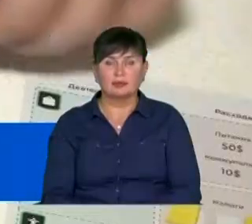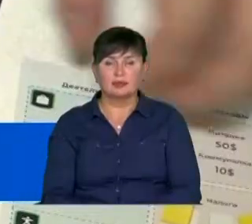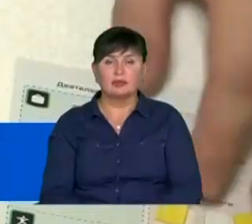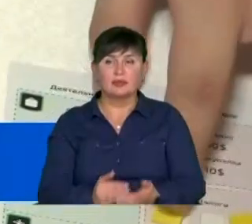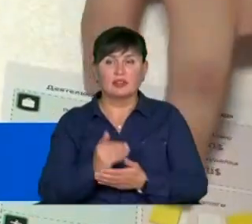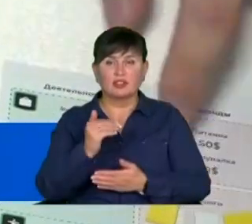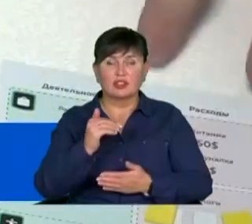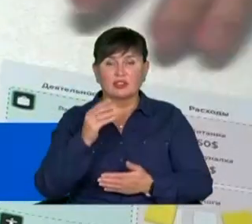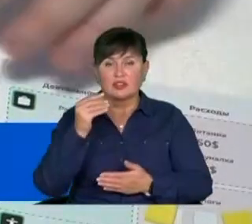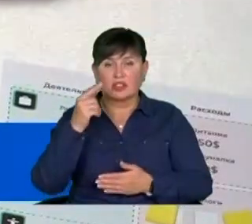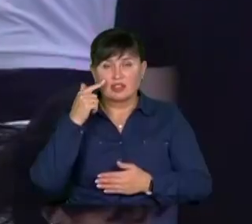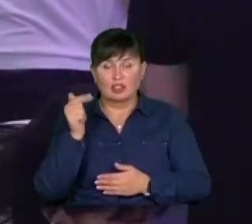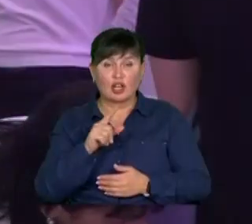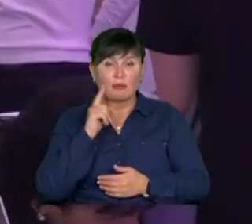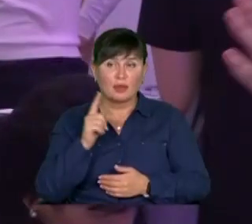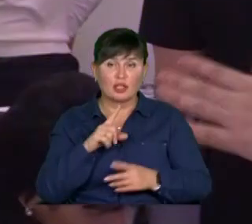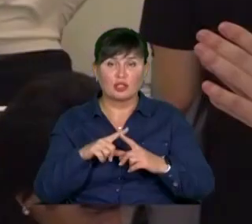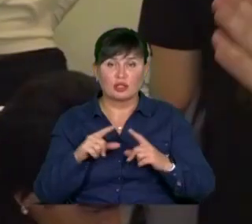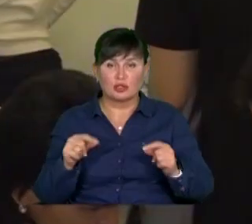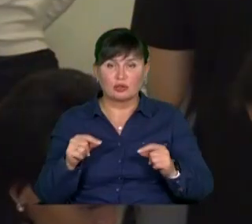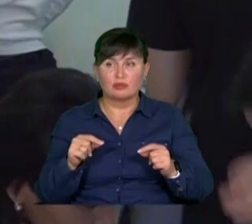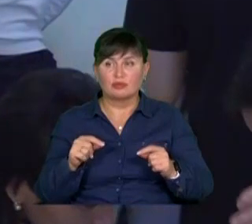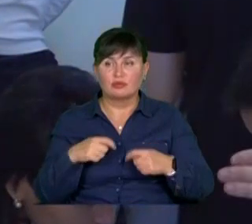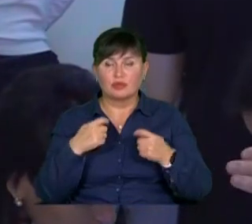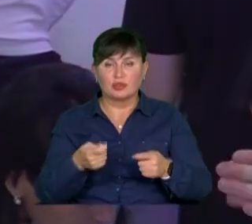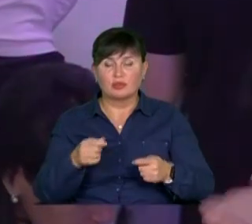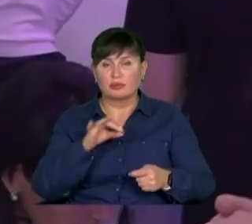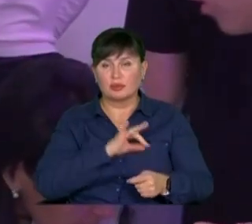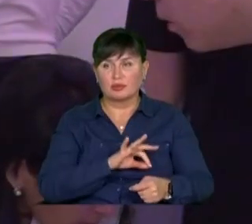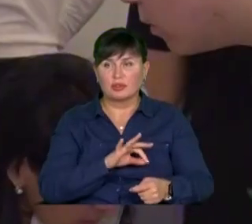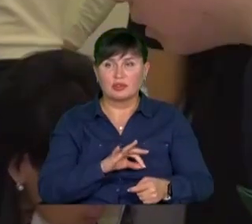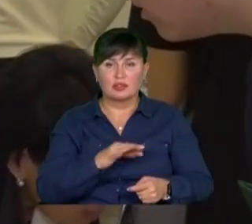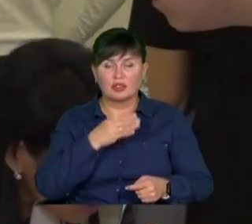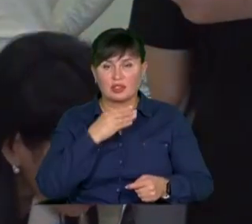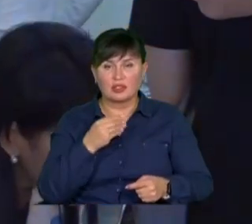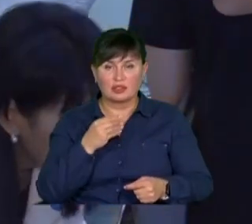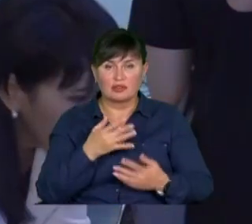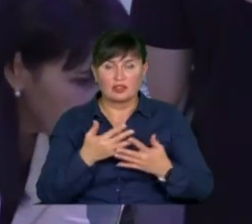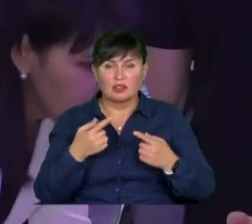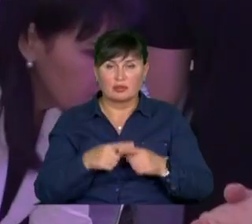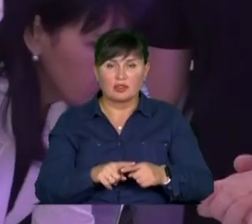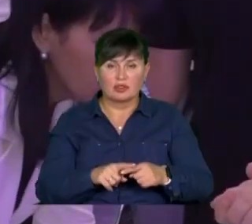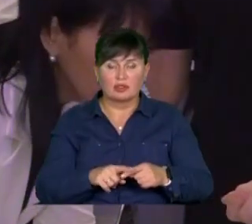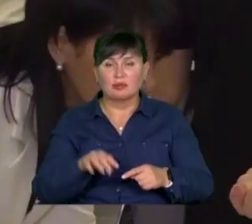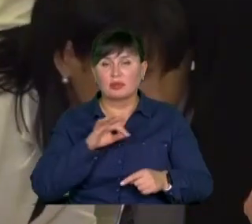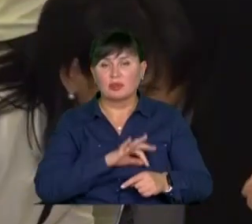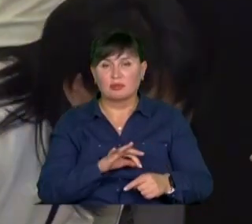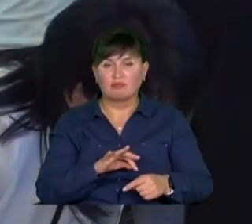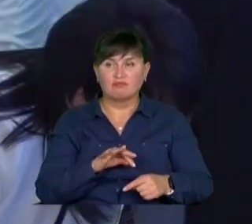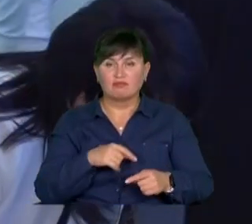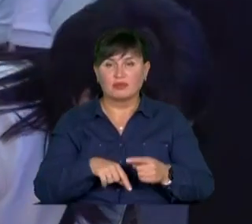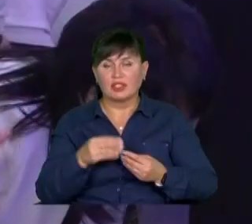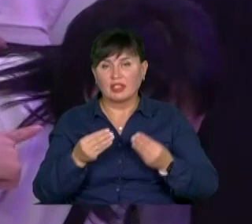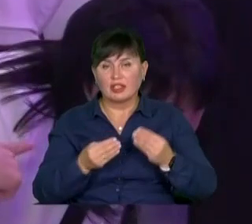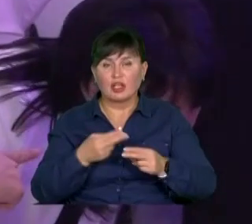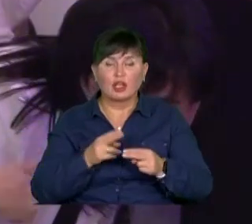финансовой грамотности молодежи и школьников методом геймификации и применением креативных методов, а именно применением настольной игры,